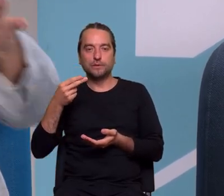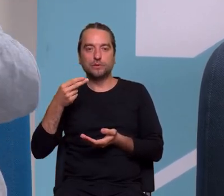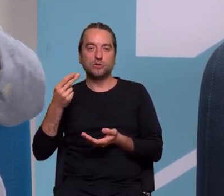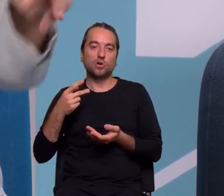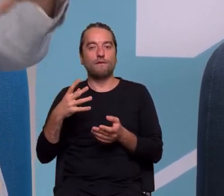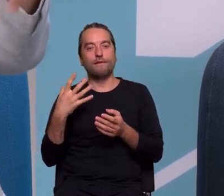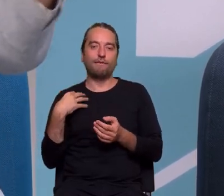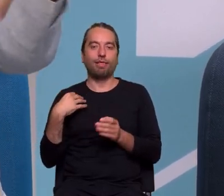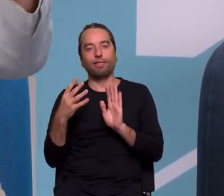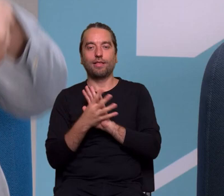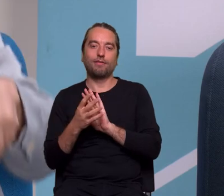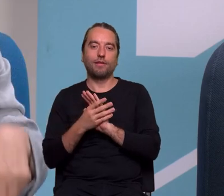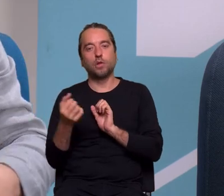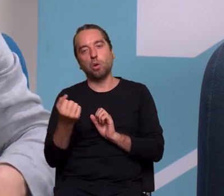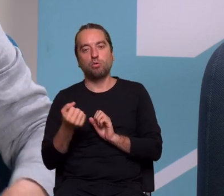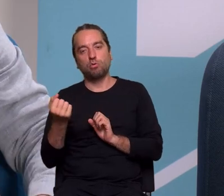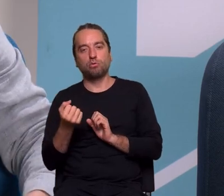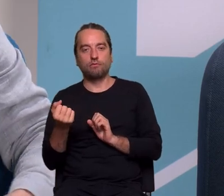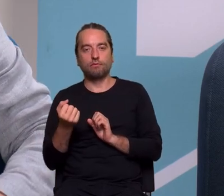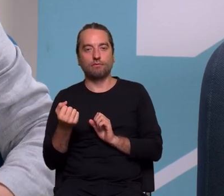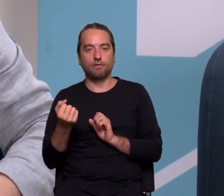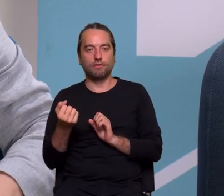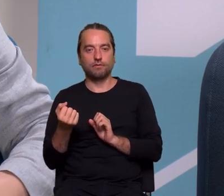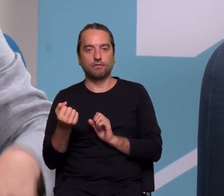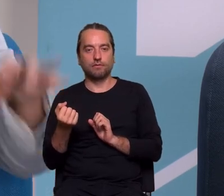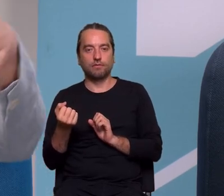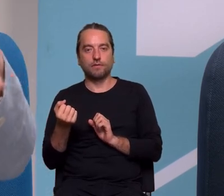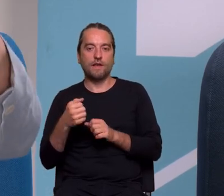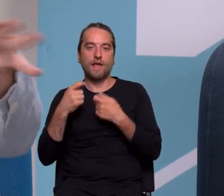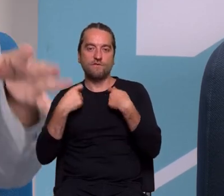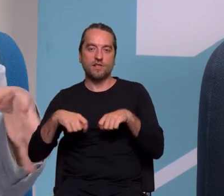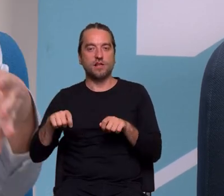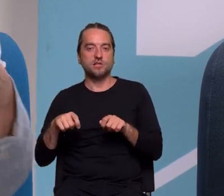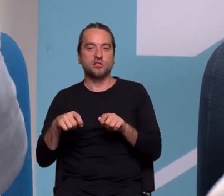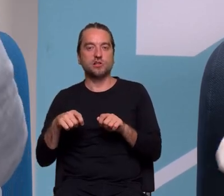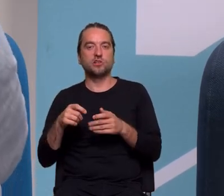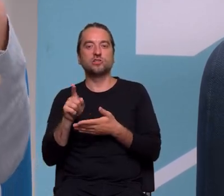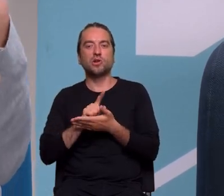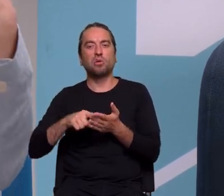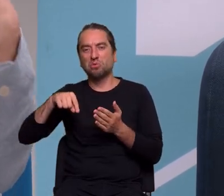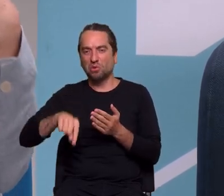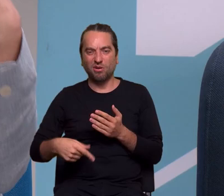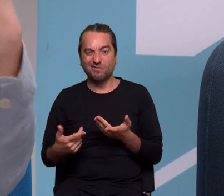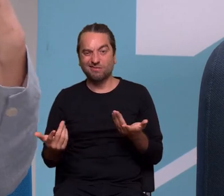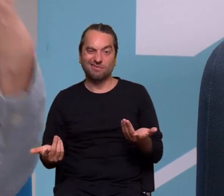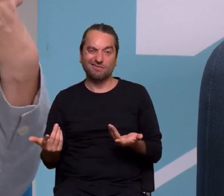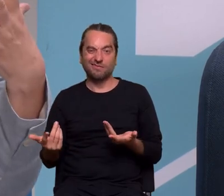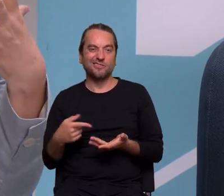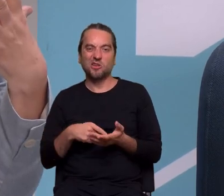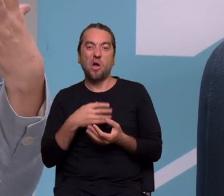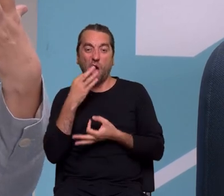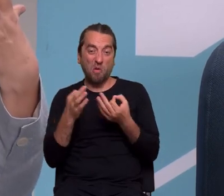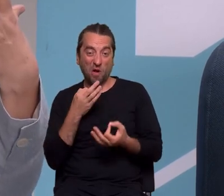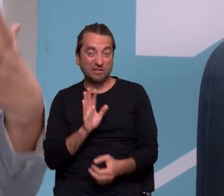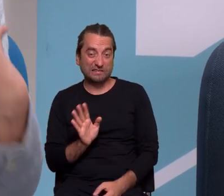z XIX wieku używana, prawda, we wsi, na wsi dolnośląskiej, prawda, to w ogóle nie jest